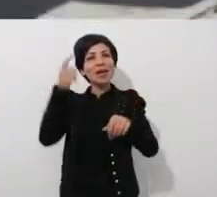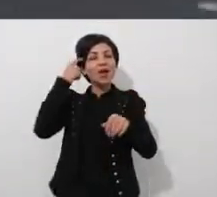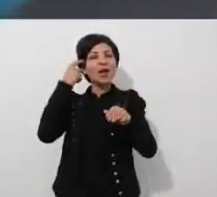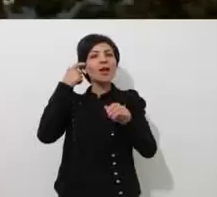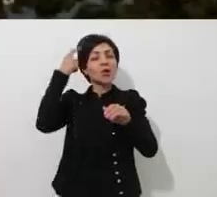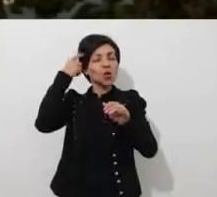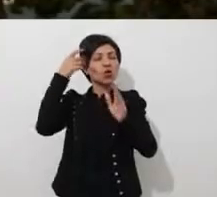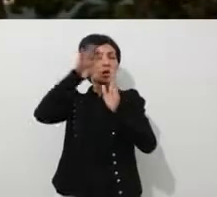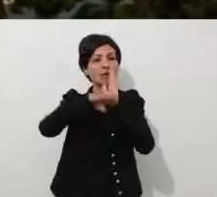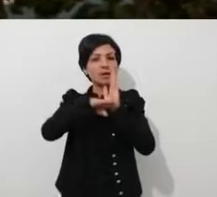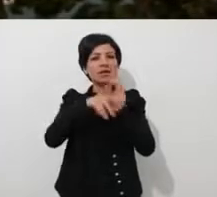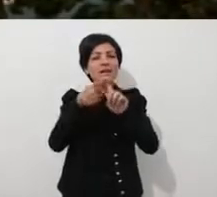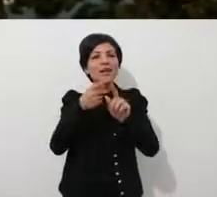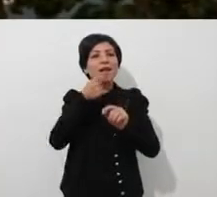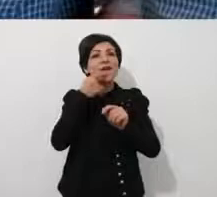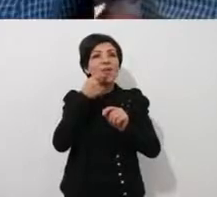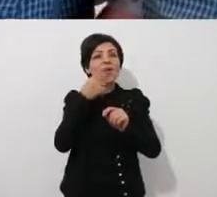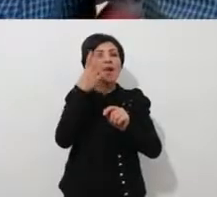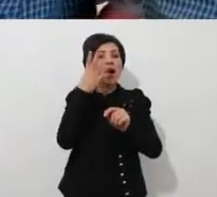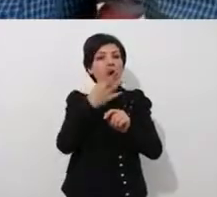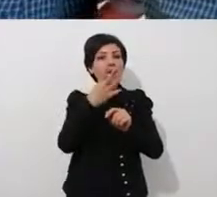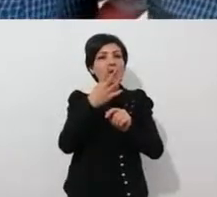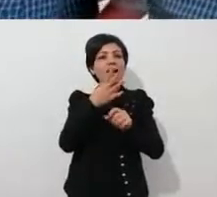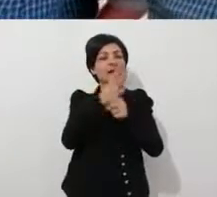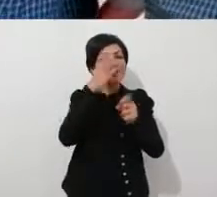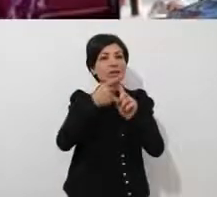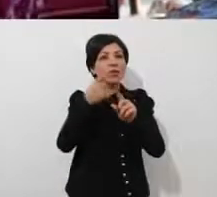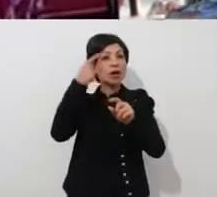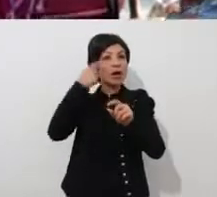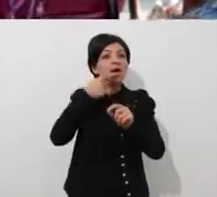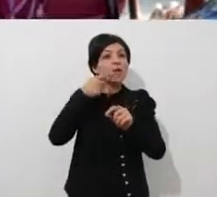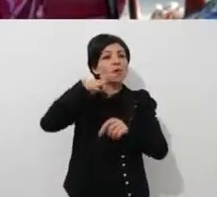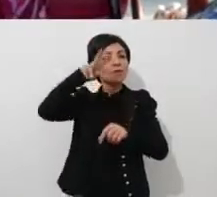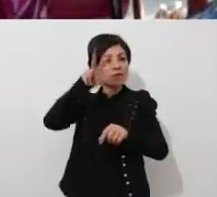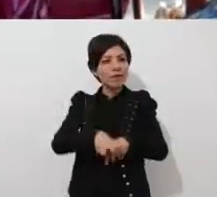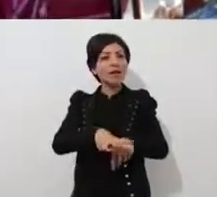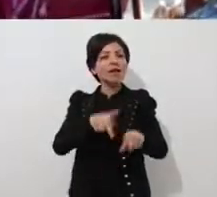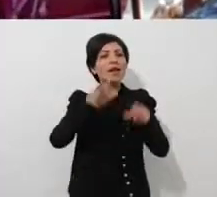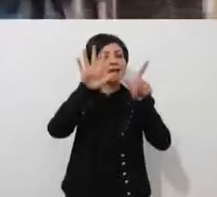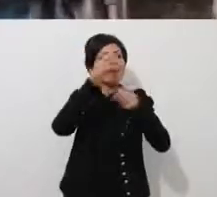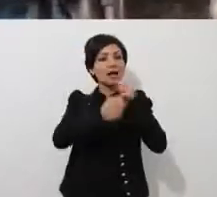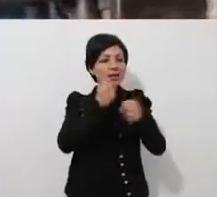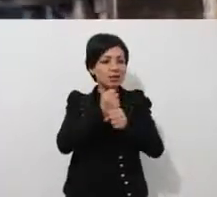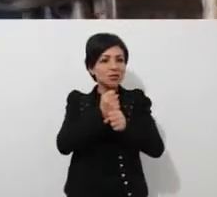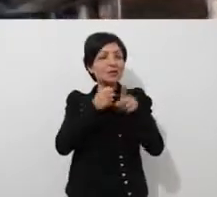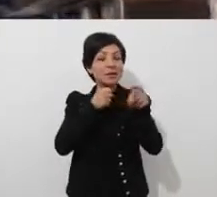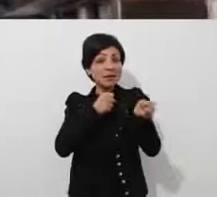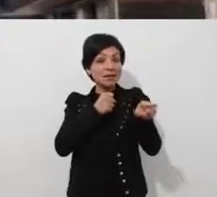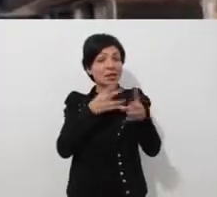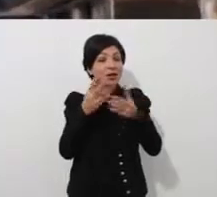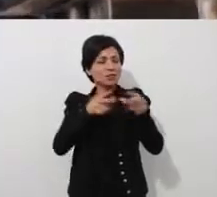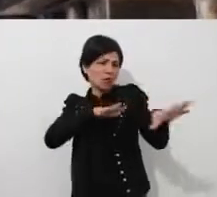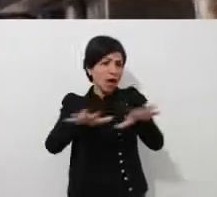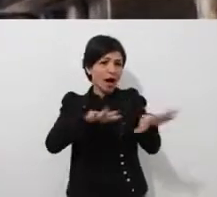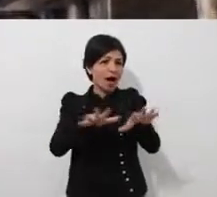روتار مونتال، عمر ذهني 4 سنوات لكن عمرها هي البيولوجي 7 سنوات، عندها